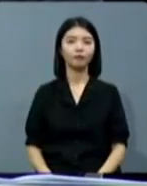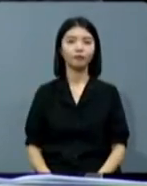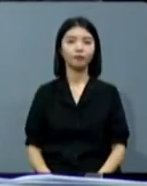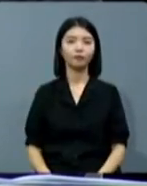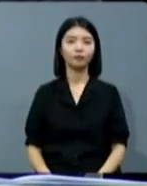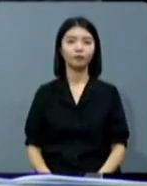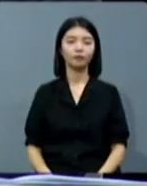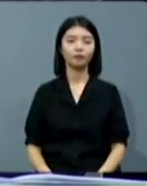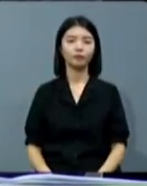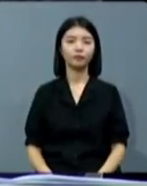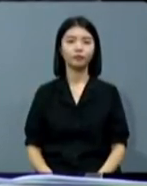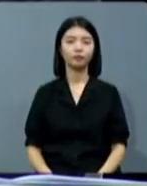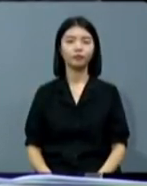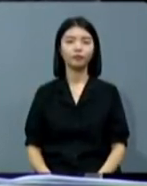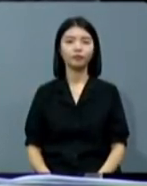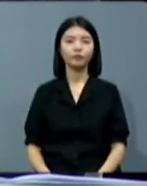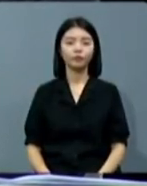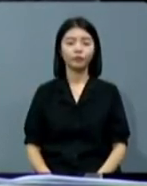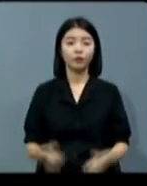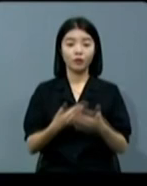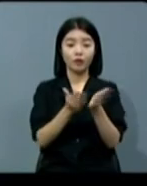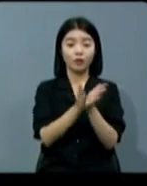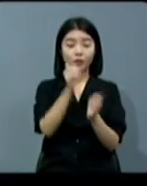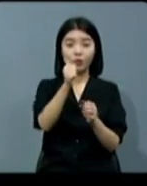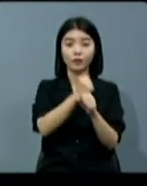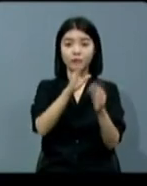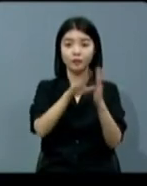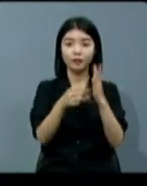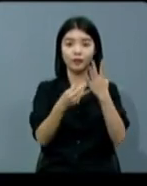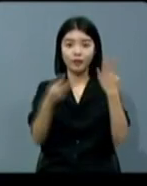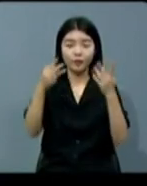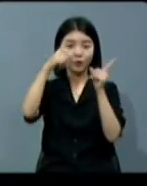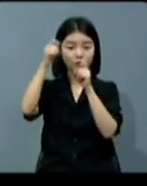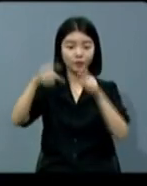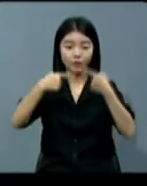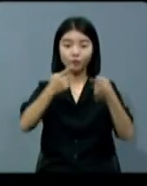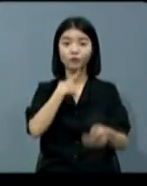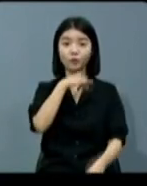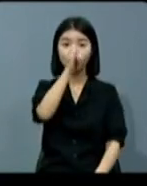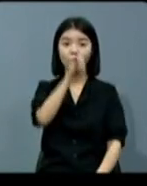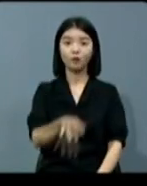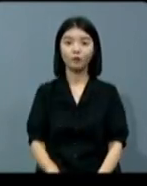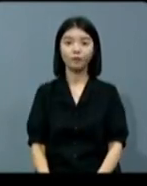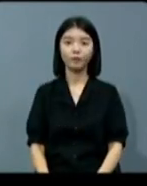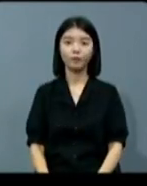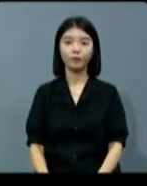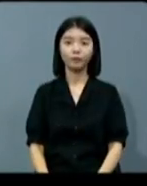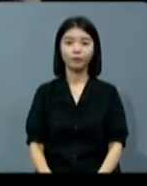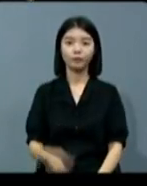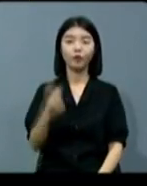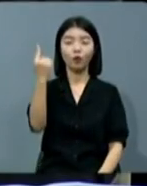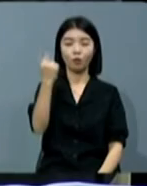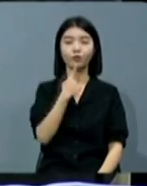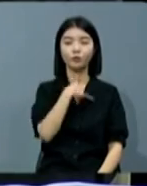1분이 넘어서. 예. 당대표 하실 때 4.3 추념식 참석하셨나요? 왔었죠. 아,